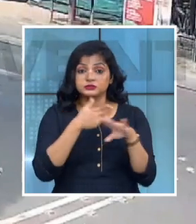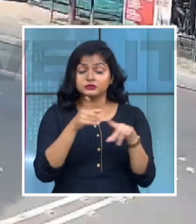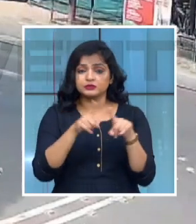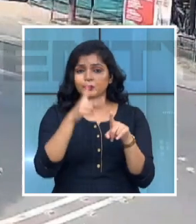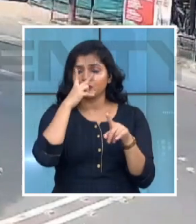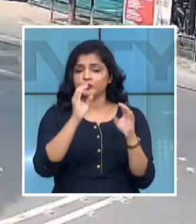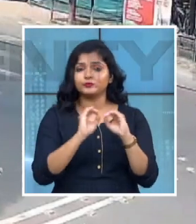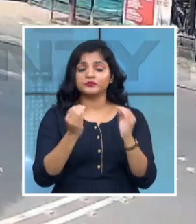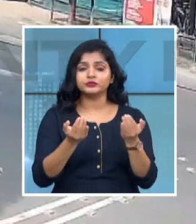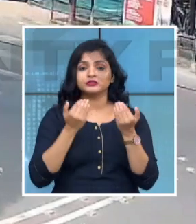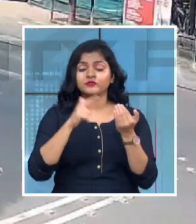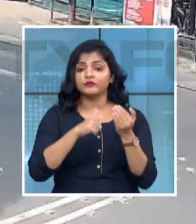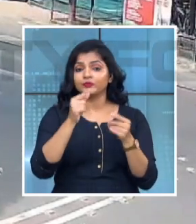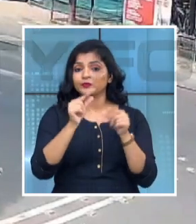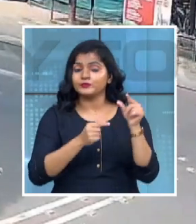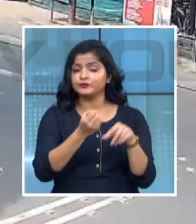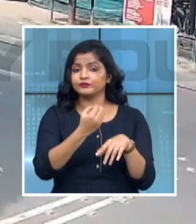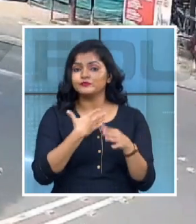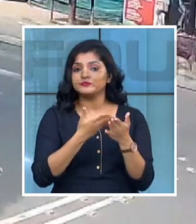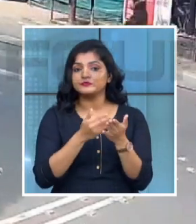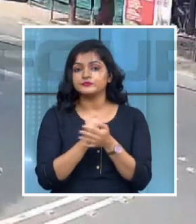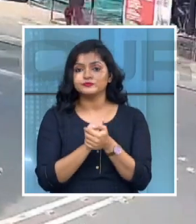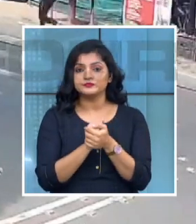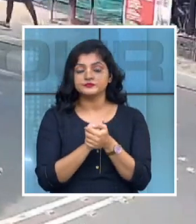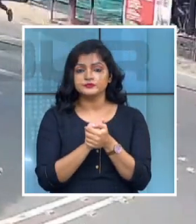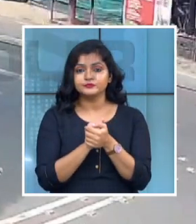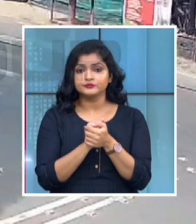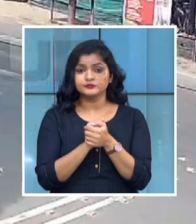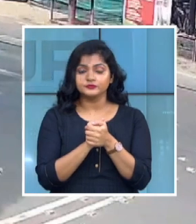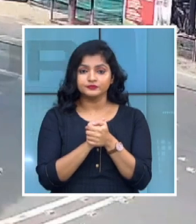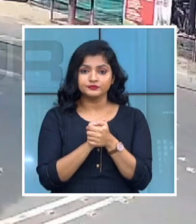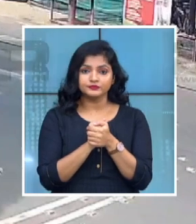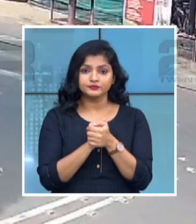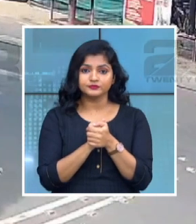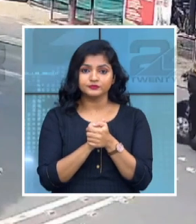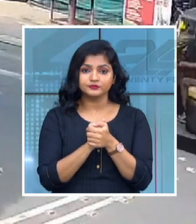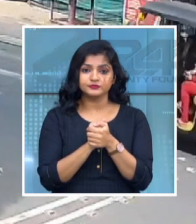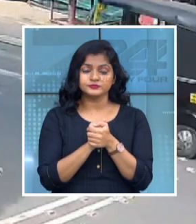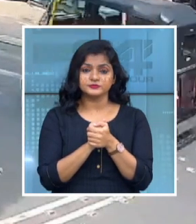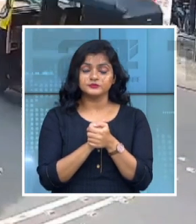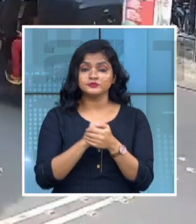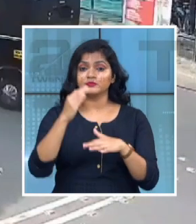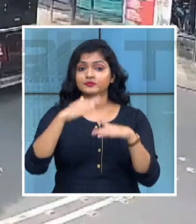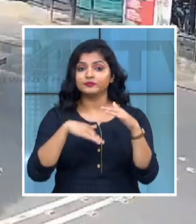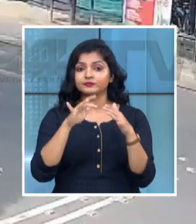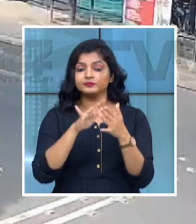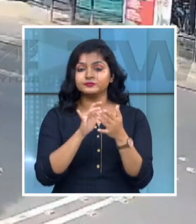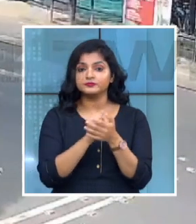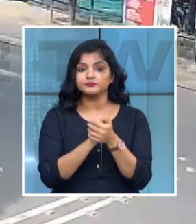ഇല്ല എന്നുള്ളതാണ് ഈ രക്ഷപ്പെട്ടവർ തന്നെ വ്യക്തമാക്കുന്നത്. ഉന്മേഷ്. സമീർ ബിൻ കരീമാണ് വിവരങ്ങൾ നൽകിയത് മലപ്പുറത്ത് നിന്ന്.